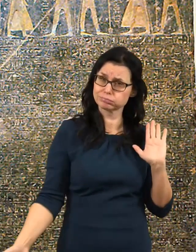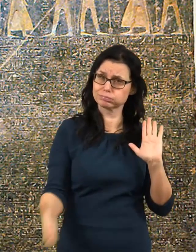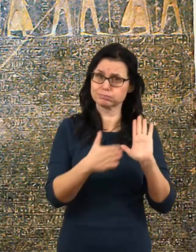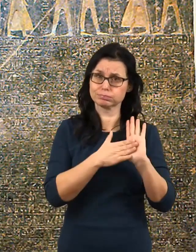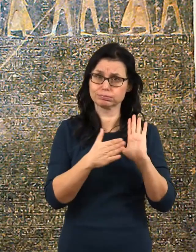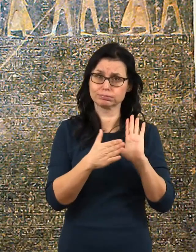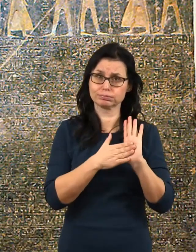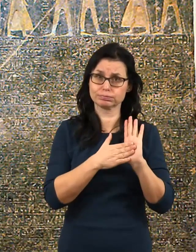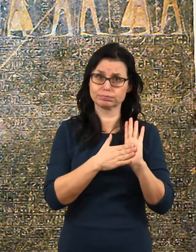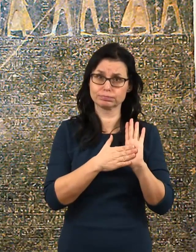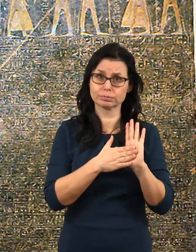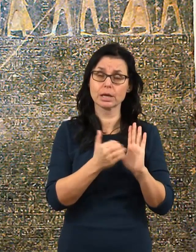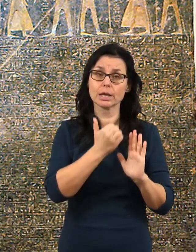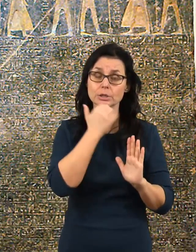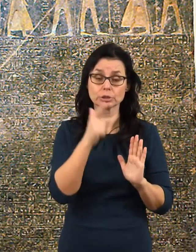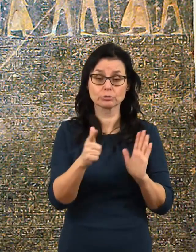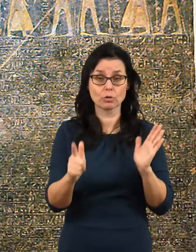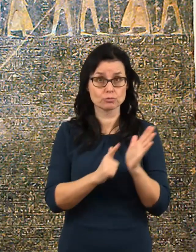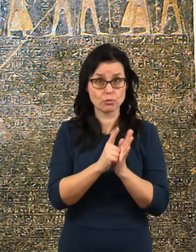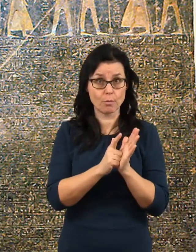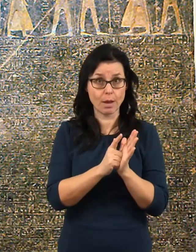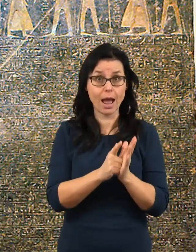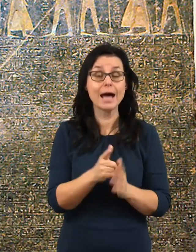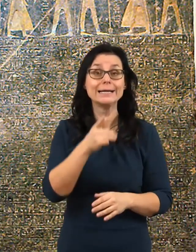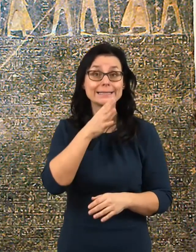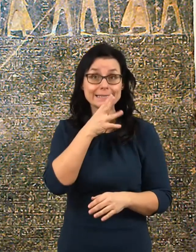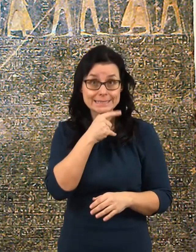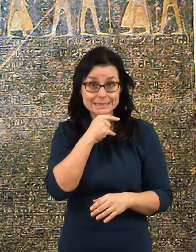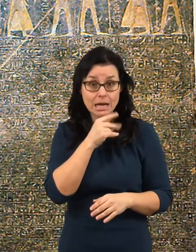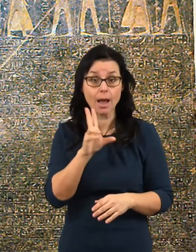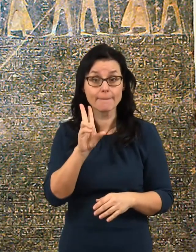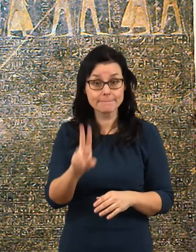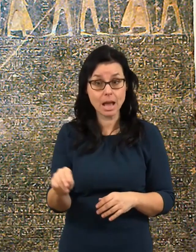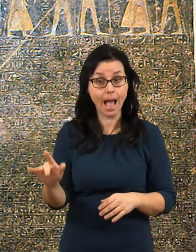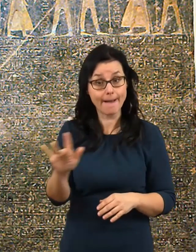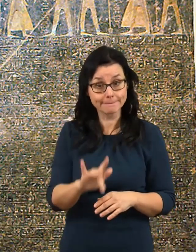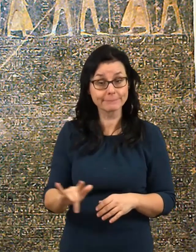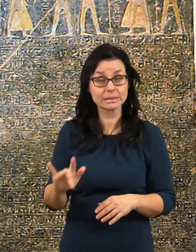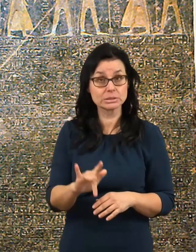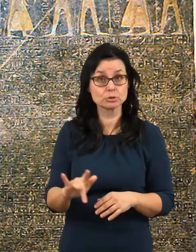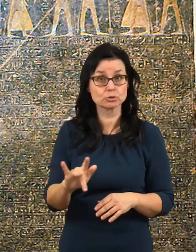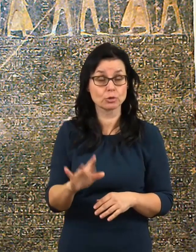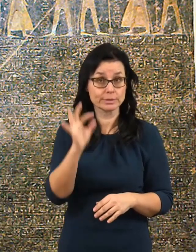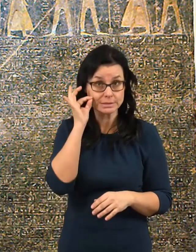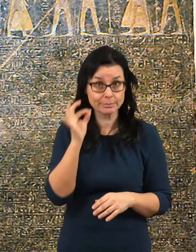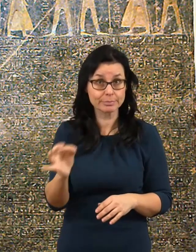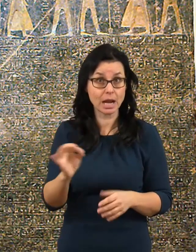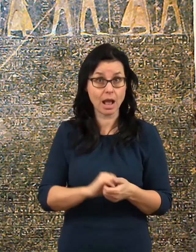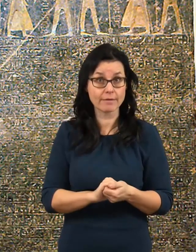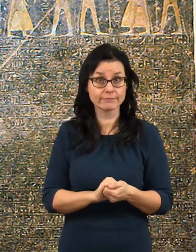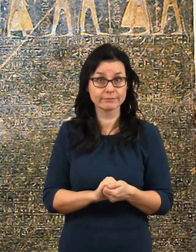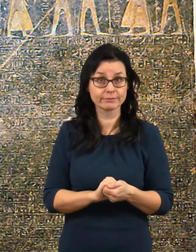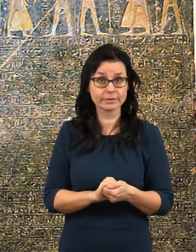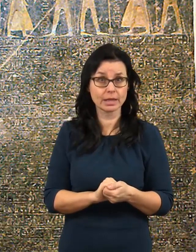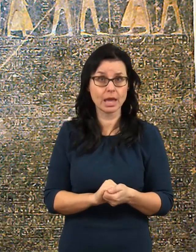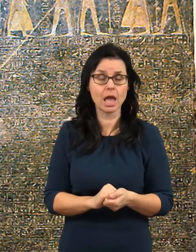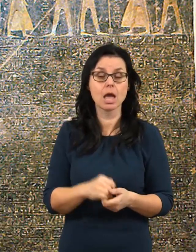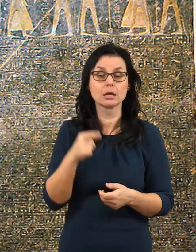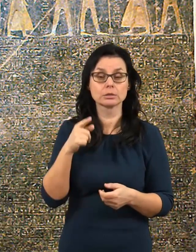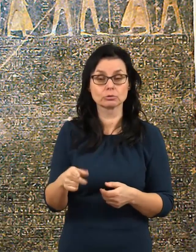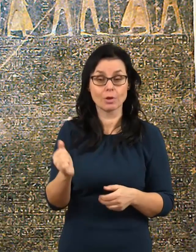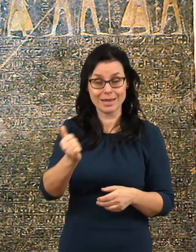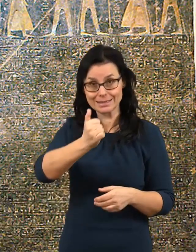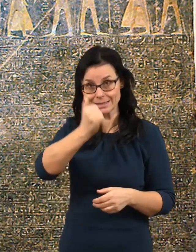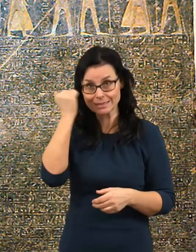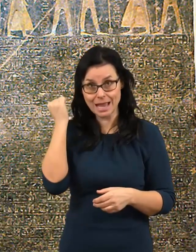Izrael má svoje místo pod nebem. Stela to je vlastně kámen,